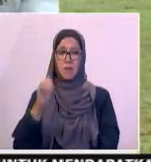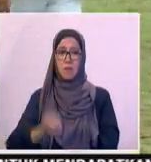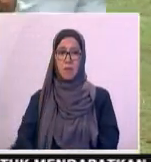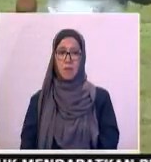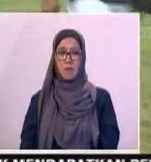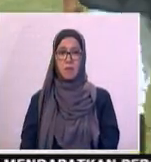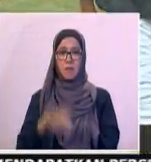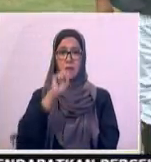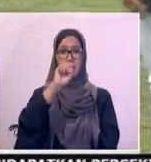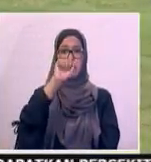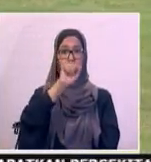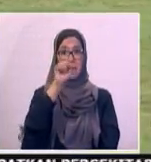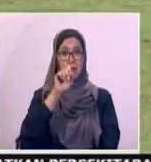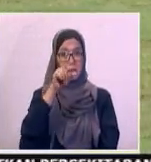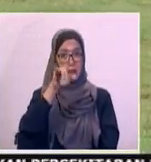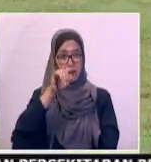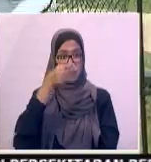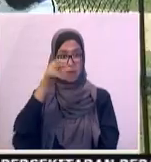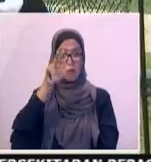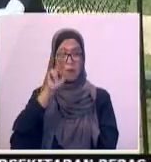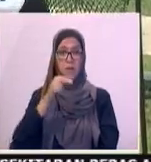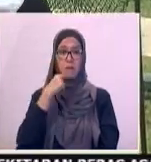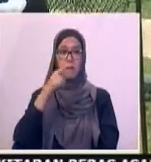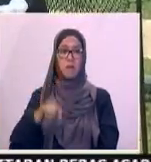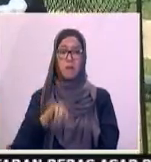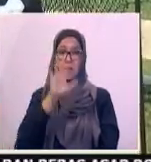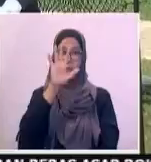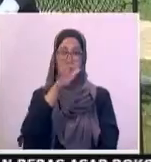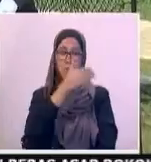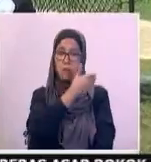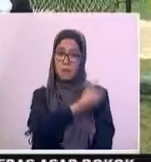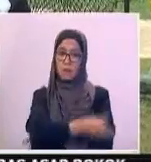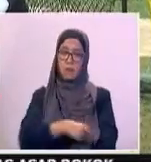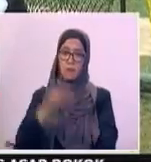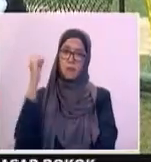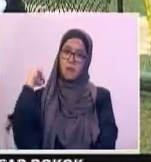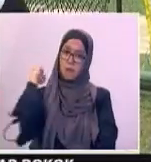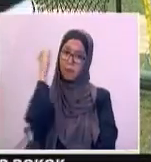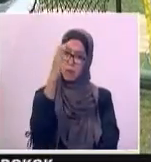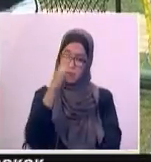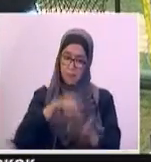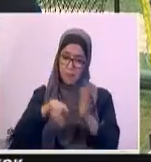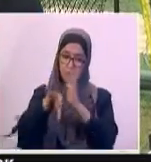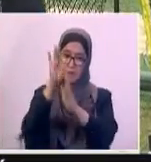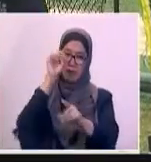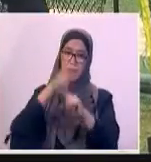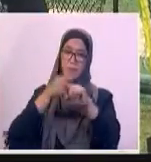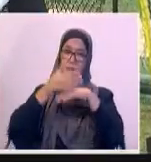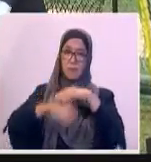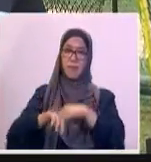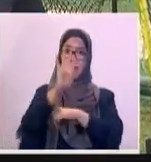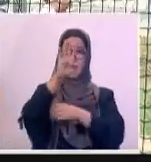Sazali Hussein menjelaskan 5 bekas atlet Rejam Lembing ini dipilih selepas 4 sesi pemilihan sebelum ini.